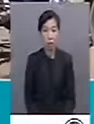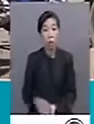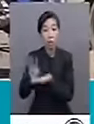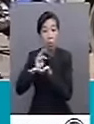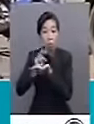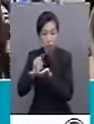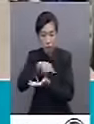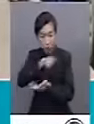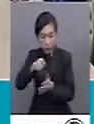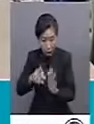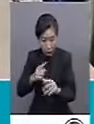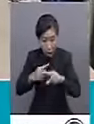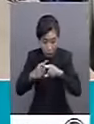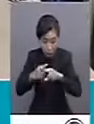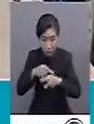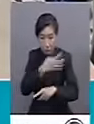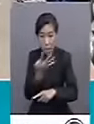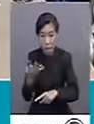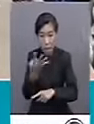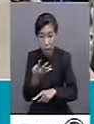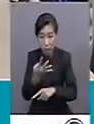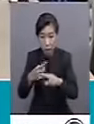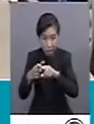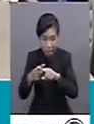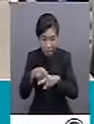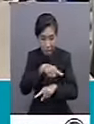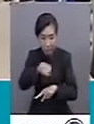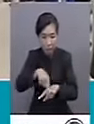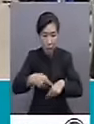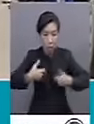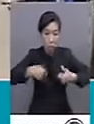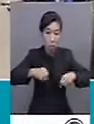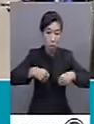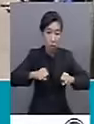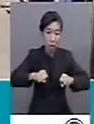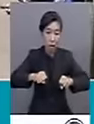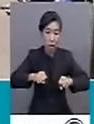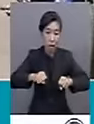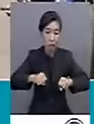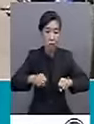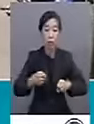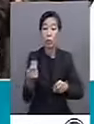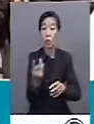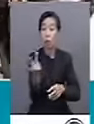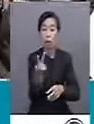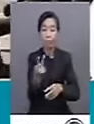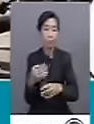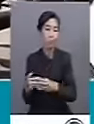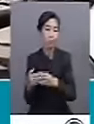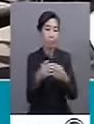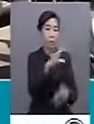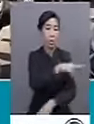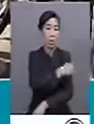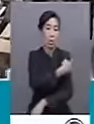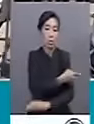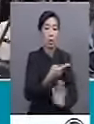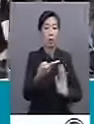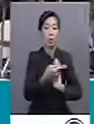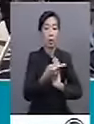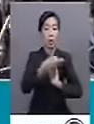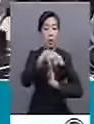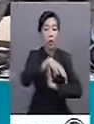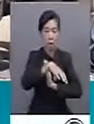ไปก็นำตัวทั้ง4คนที่รับบาดเจ็บนะคือเป็นคนขับรถจักรยานยนต์ทั้งคู่4คนนะฮะเอาไปรักษาที่โรงพยาบาลหนองคายเดี๋ยวค